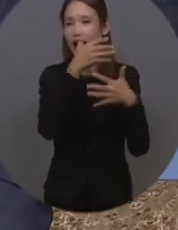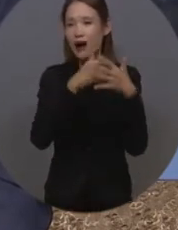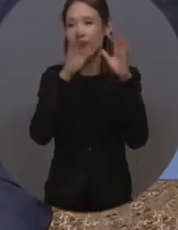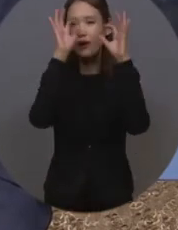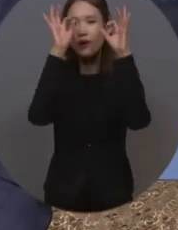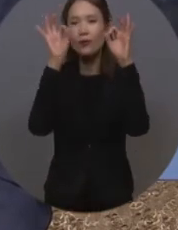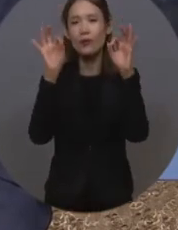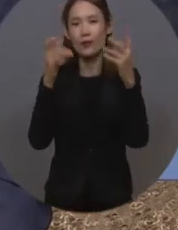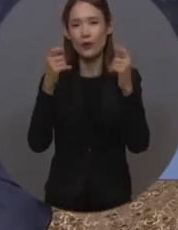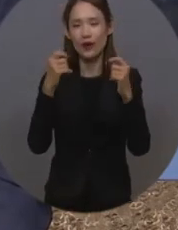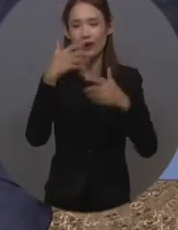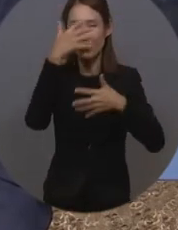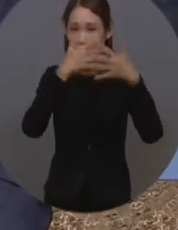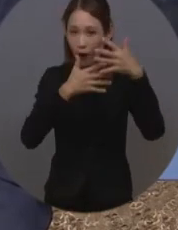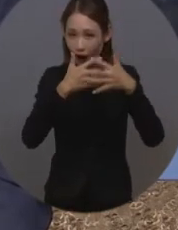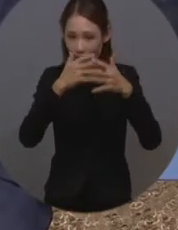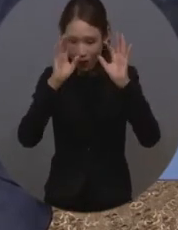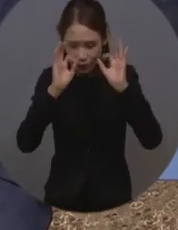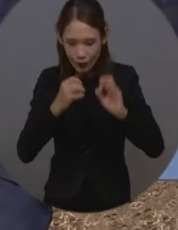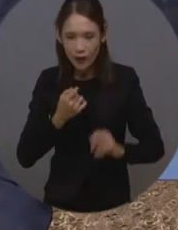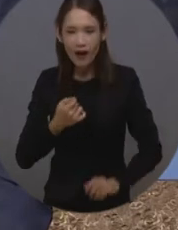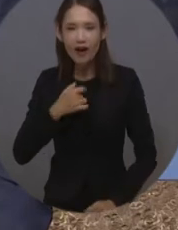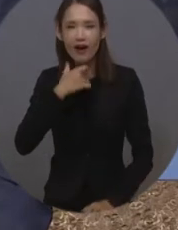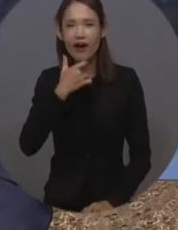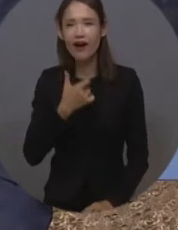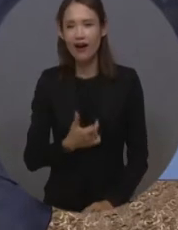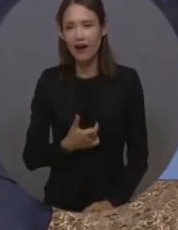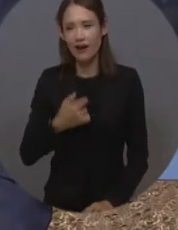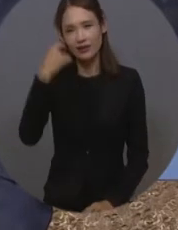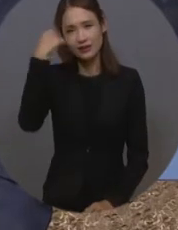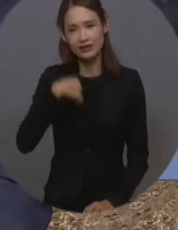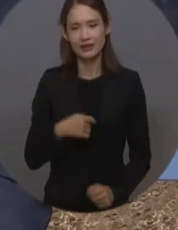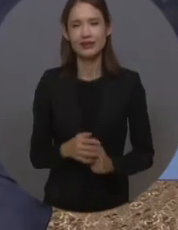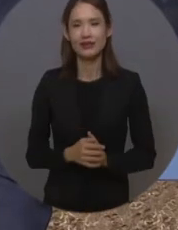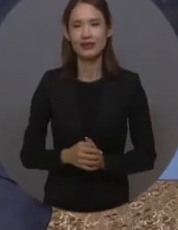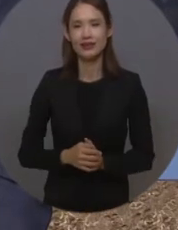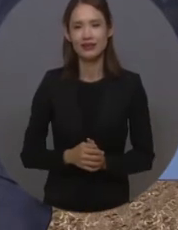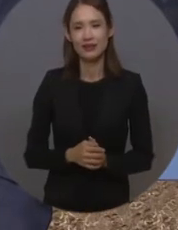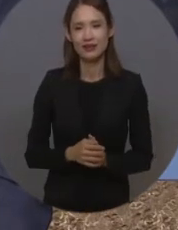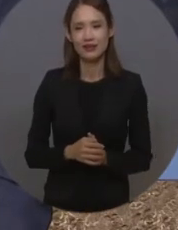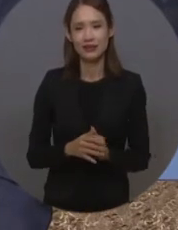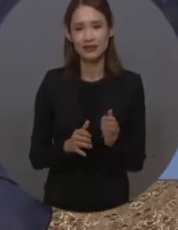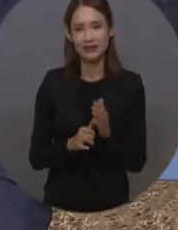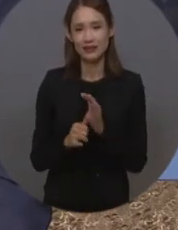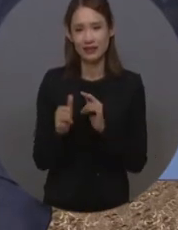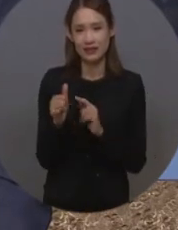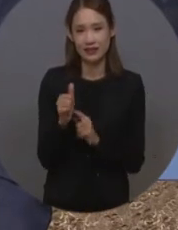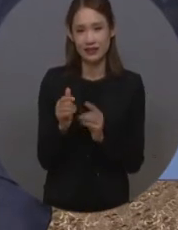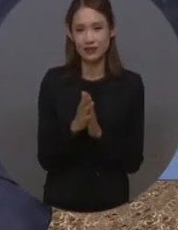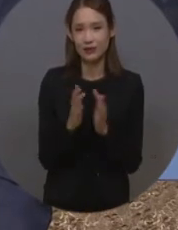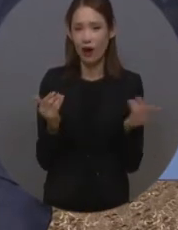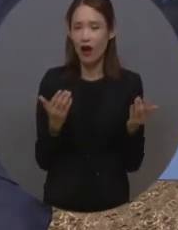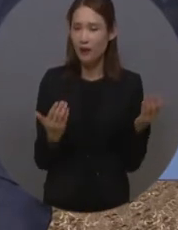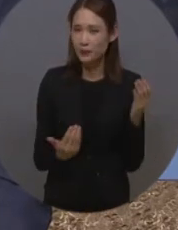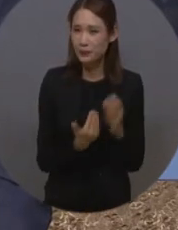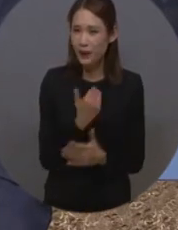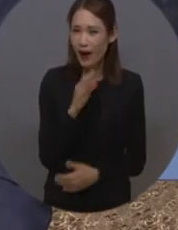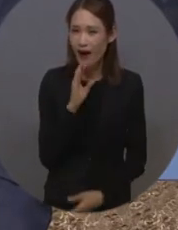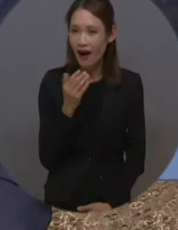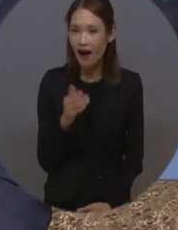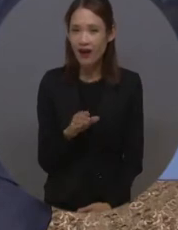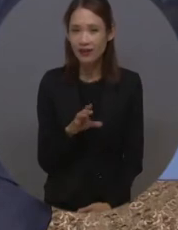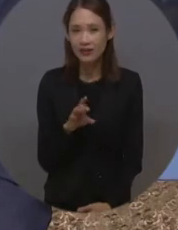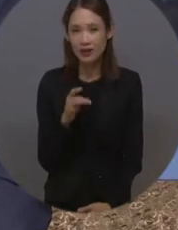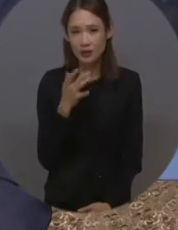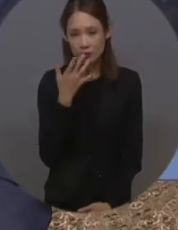것처럼 정말 영화 한 편을 본 것 같은 그런 스토리거든요. 네. 대표님도 본인에게 일어난 일이지만 사실 처음에는